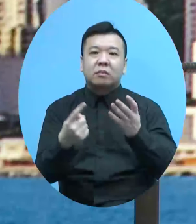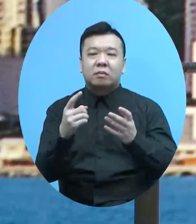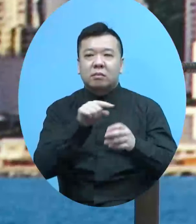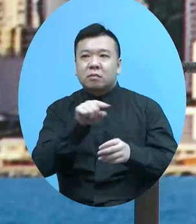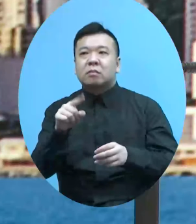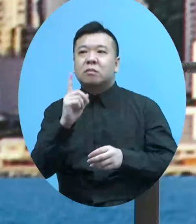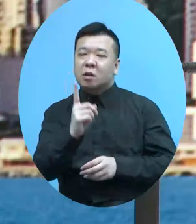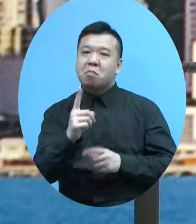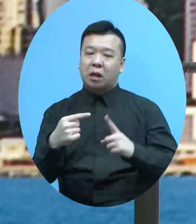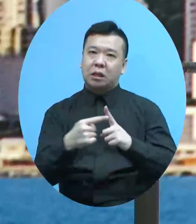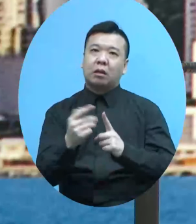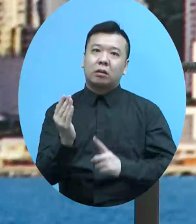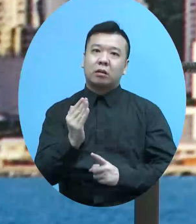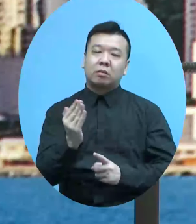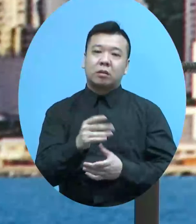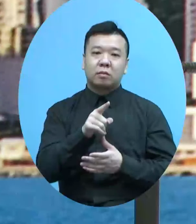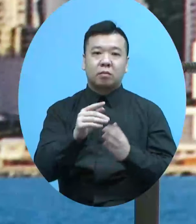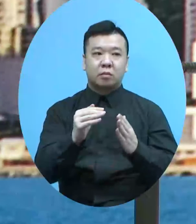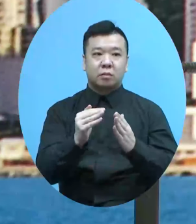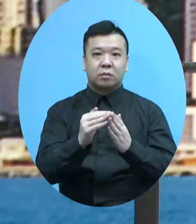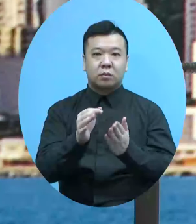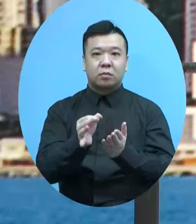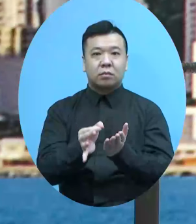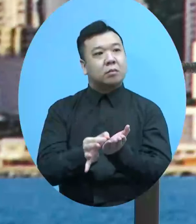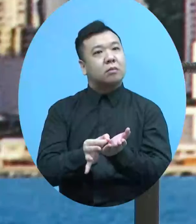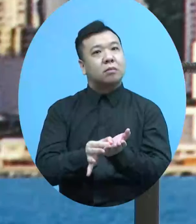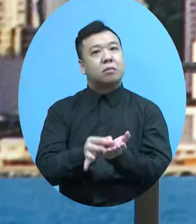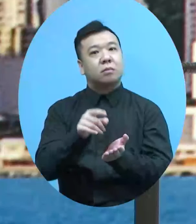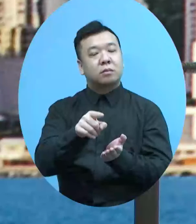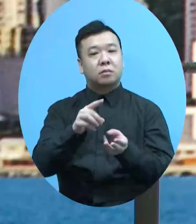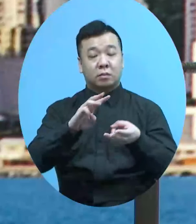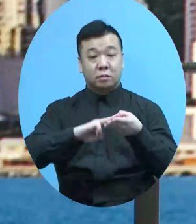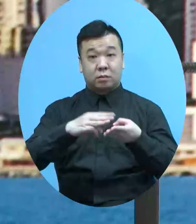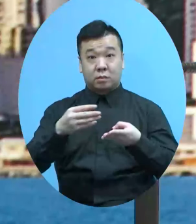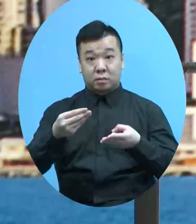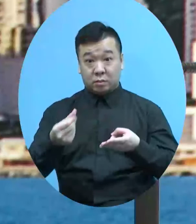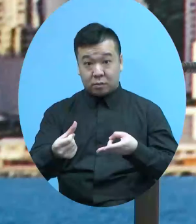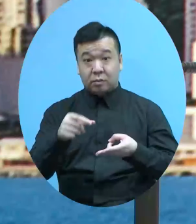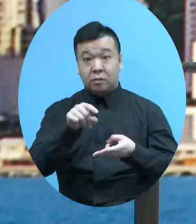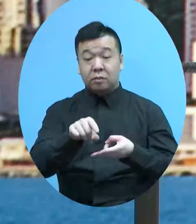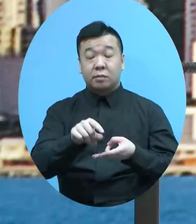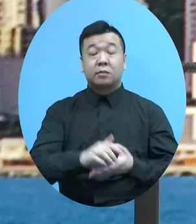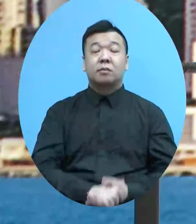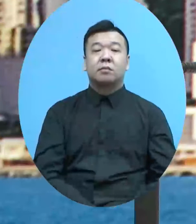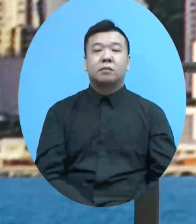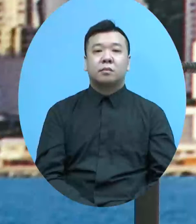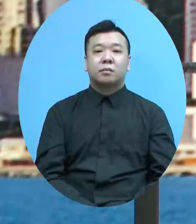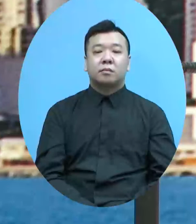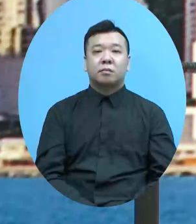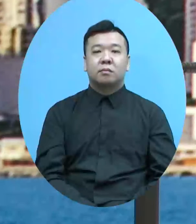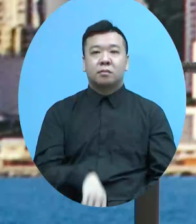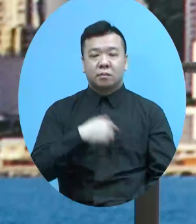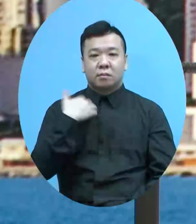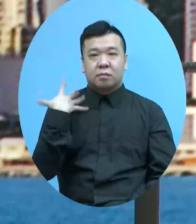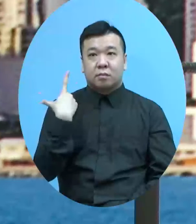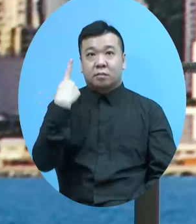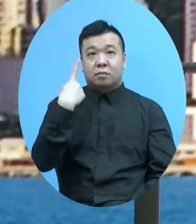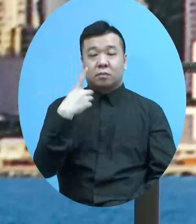那另外呢就是她居住的地點呢就是在栗原村的六泉樓那我們都會好像上次